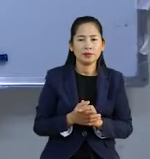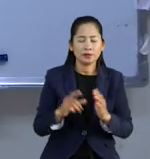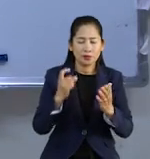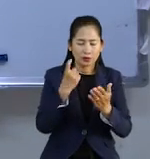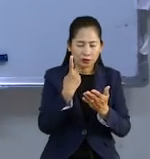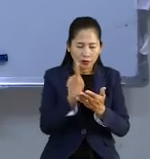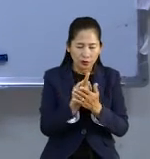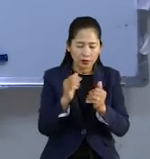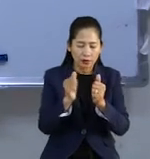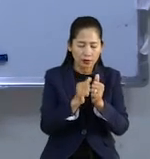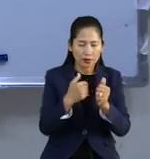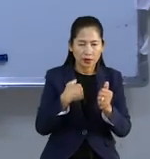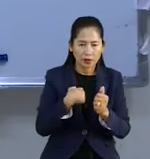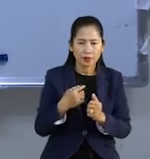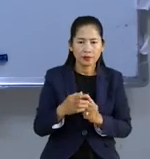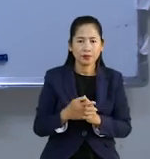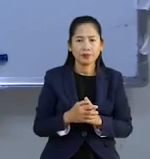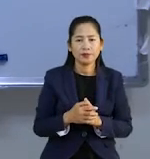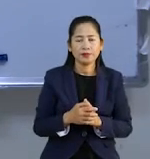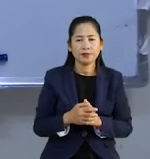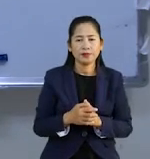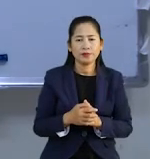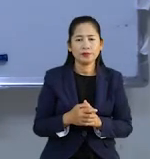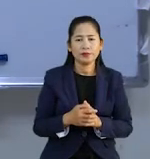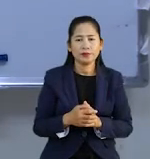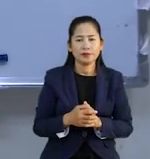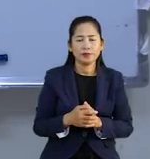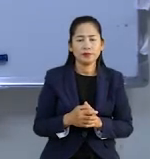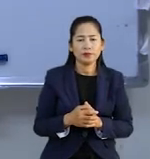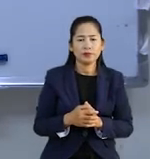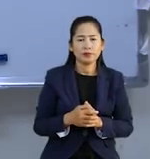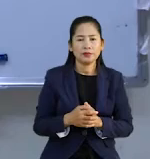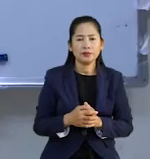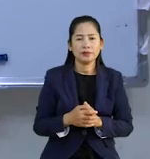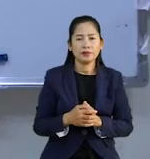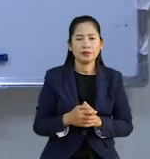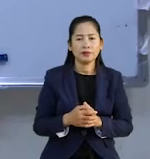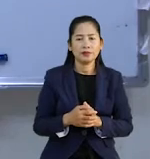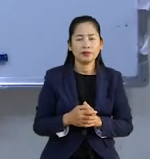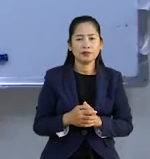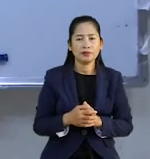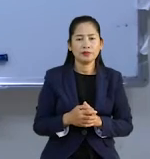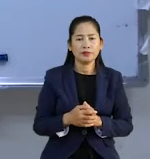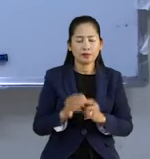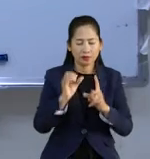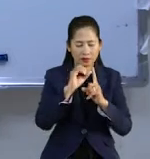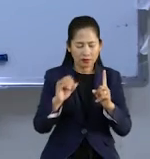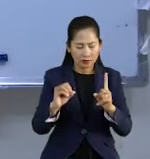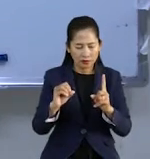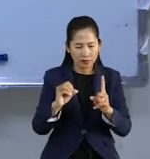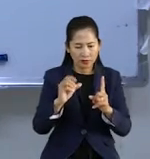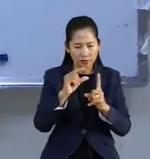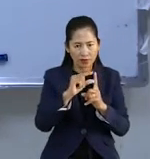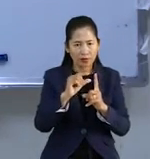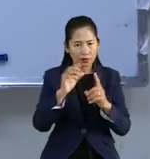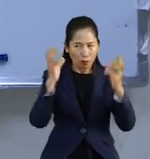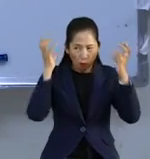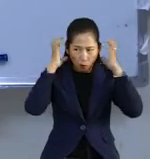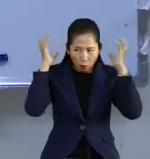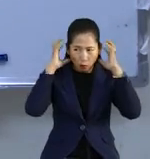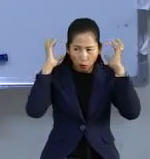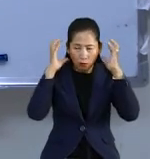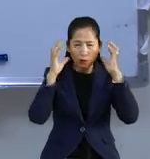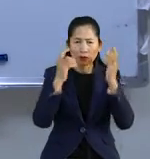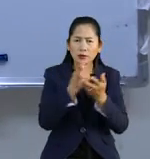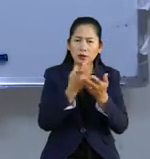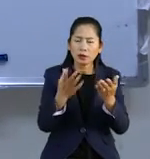ะรวมจมูกครูบาตาแล้วตีมวยก้อนเวอร์นะบาตายละบานังเปียกต่อ